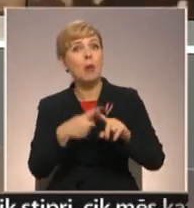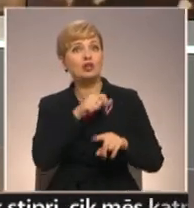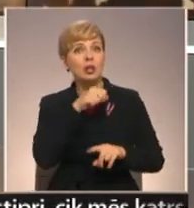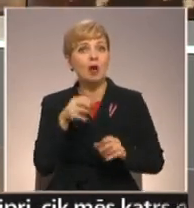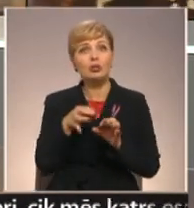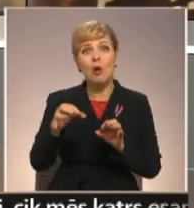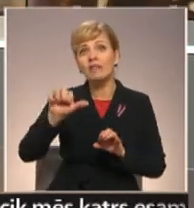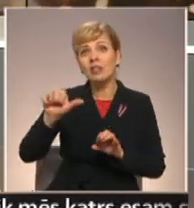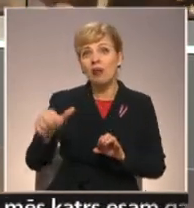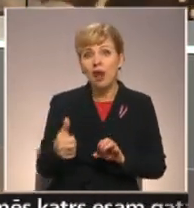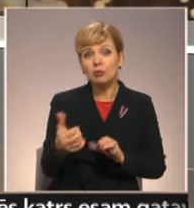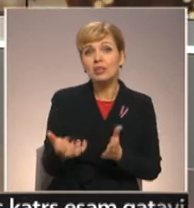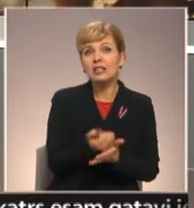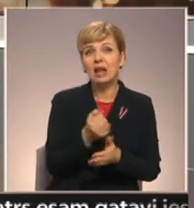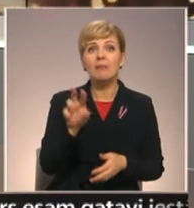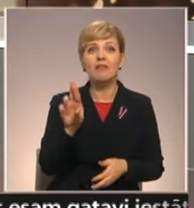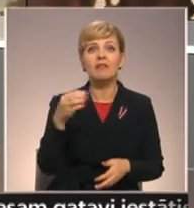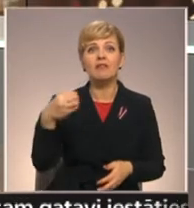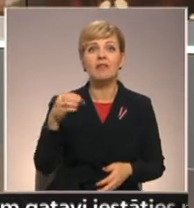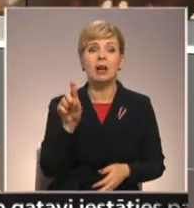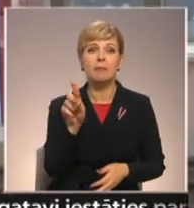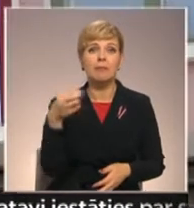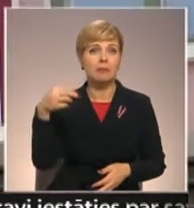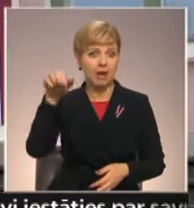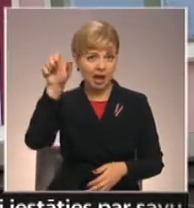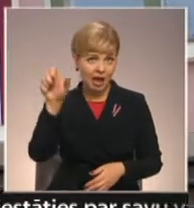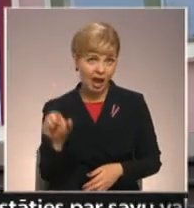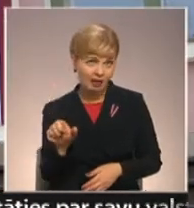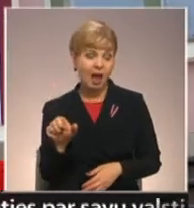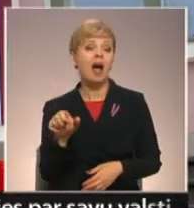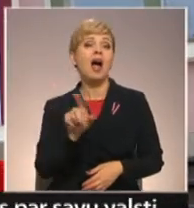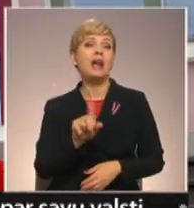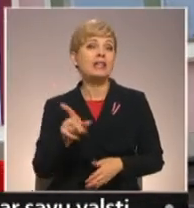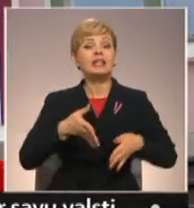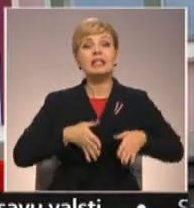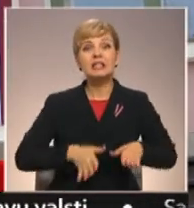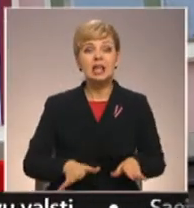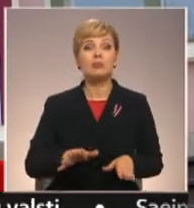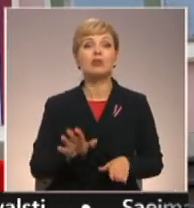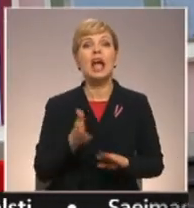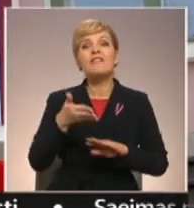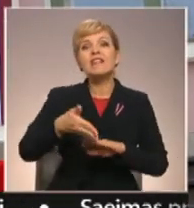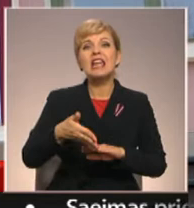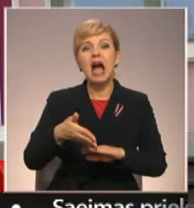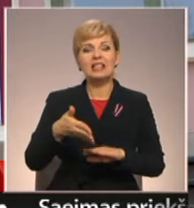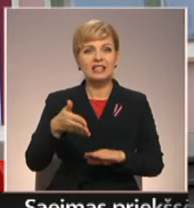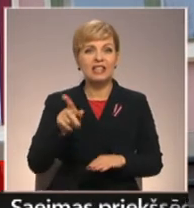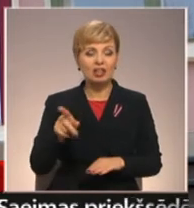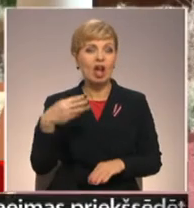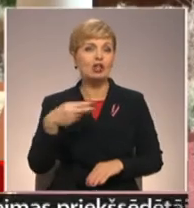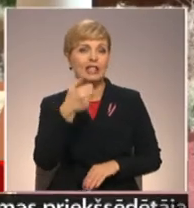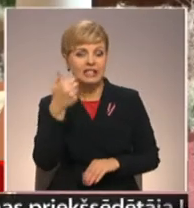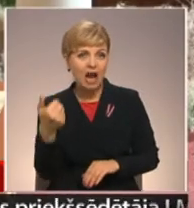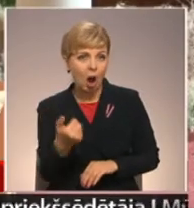saņēma Inese Vempere. Vairāk TV Kurzeme. Inese Vempere ir dzimusi Viesītē, bet nu jau 40 gadus